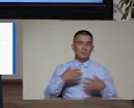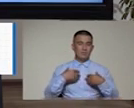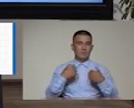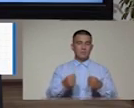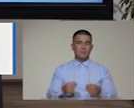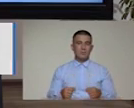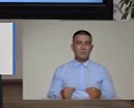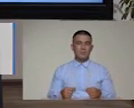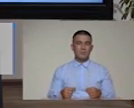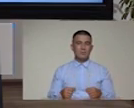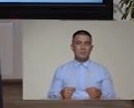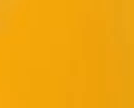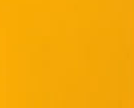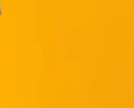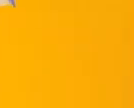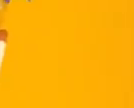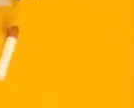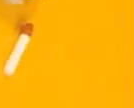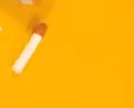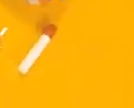salomat bo'ling.